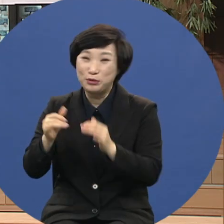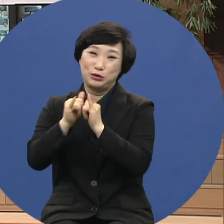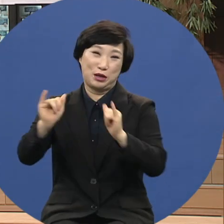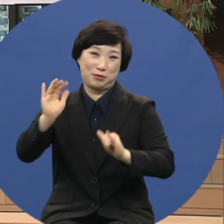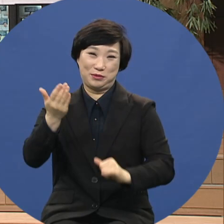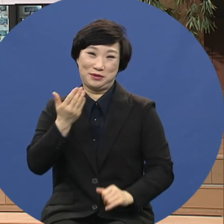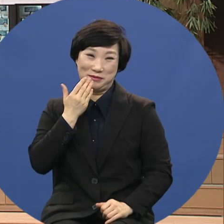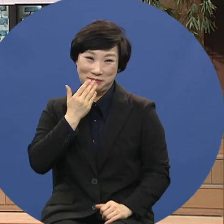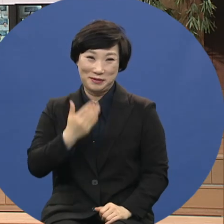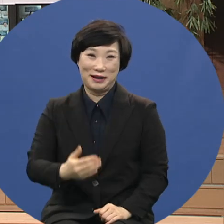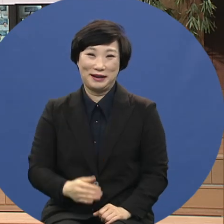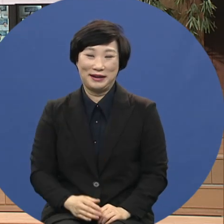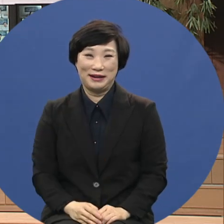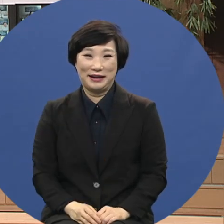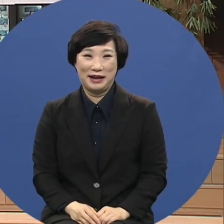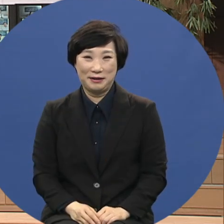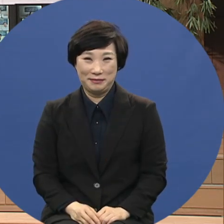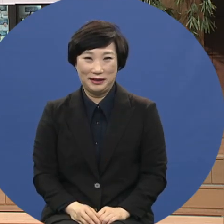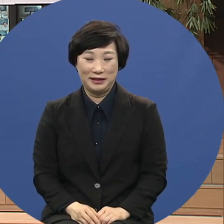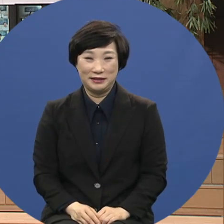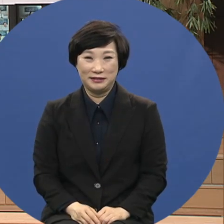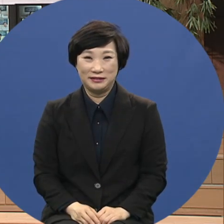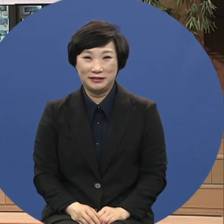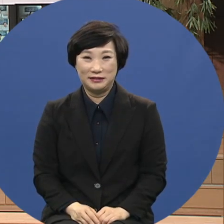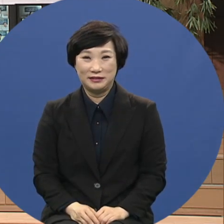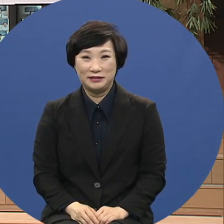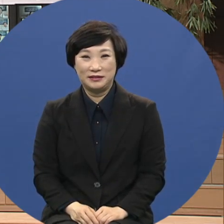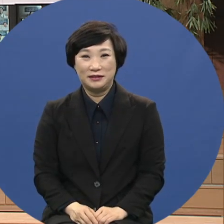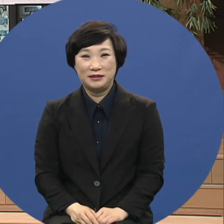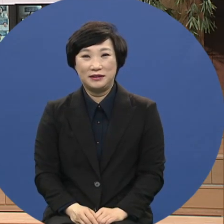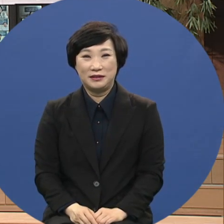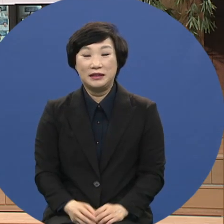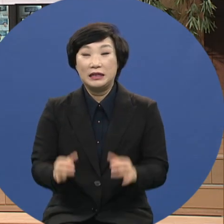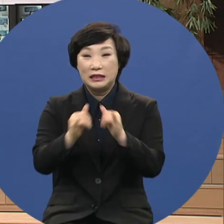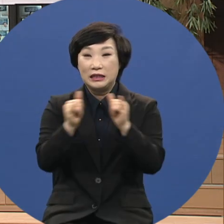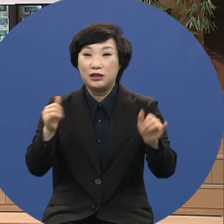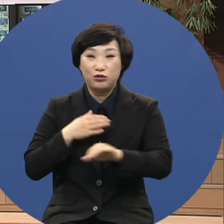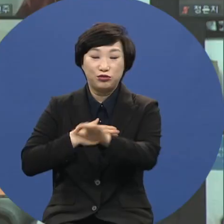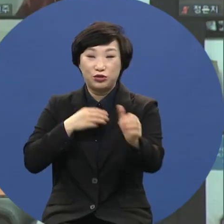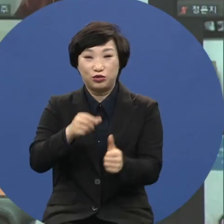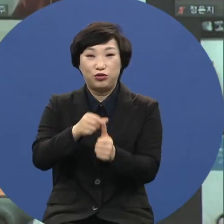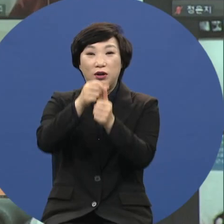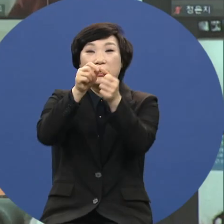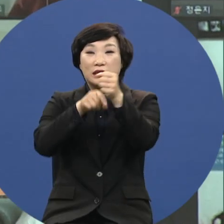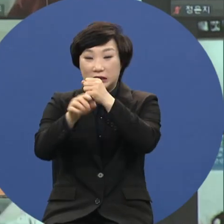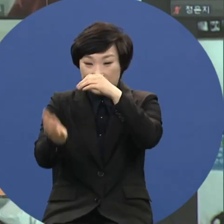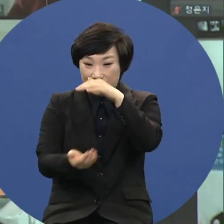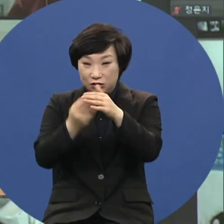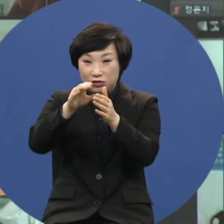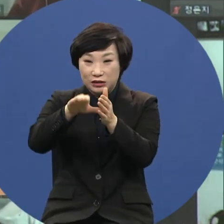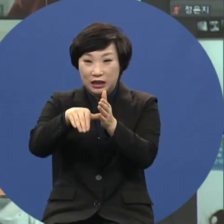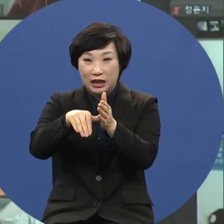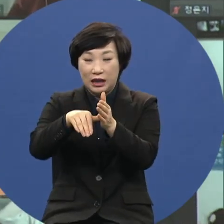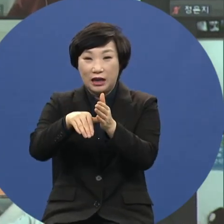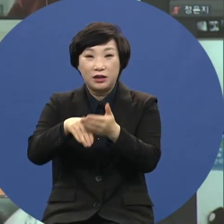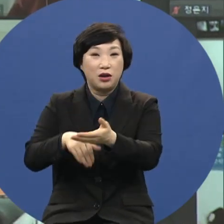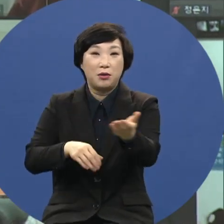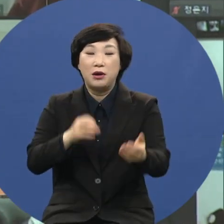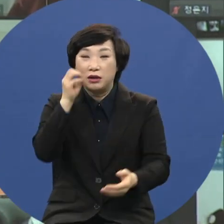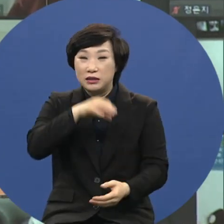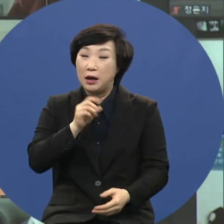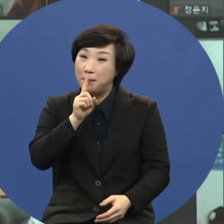사람이 되겠느냐? 예, 인류 구원의 뜻을 이루는데 그냥